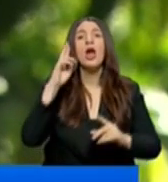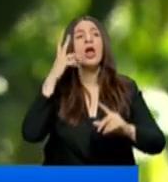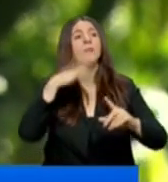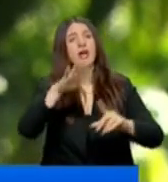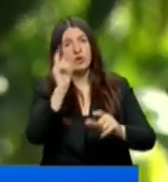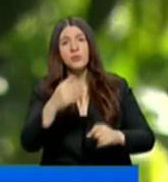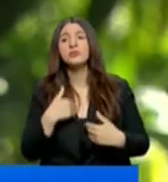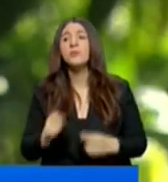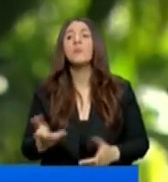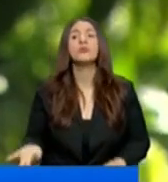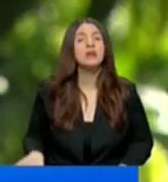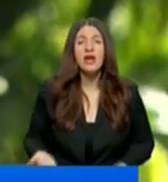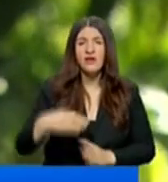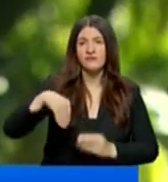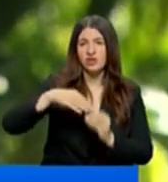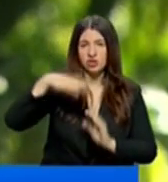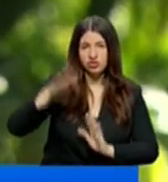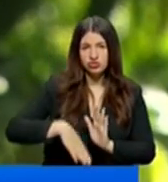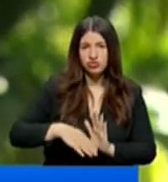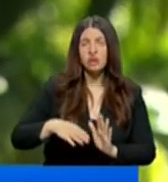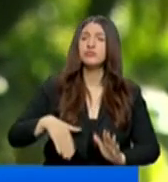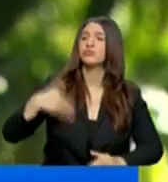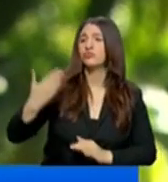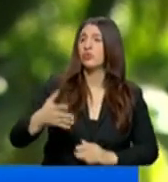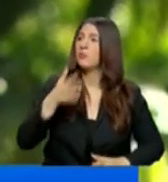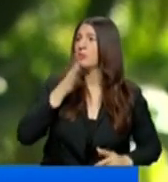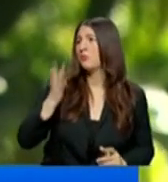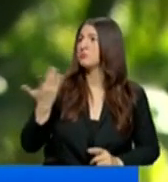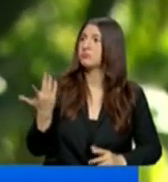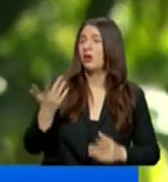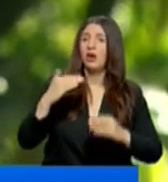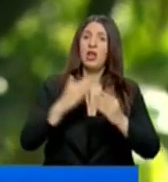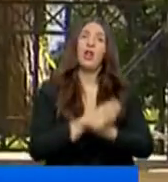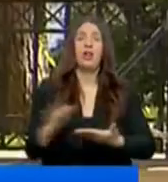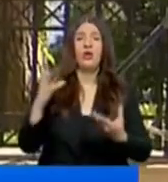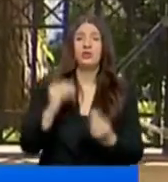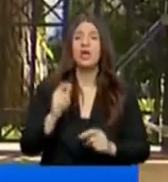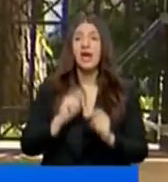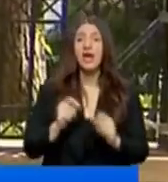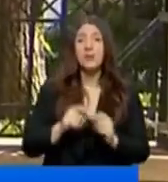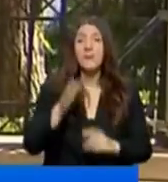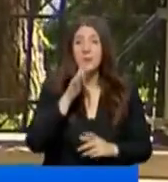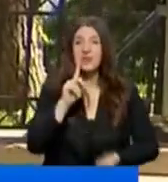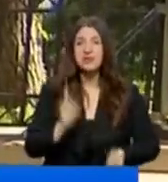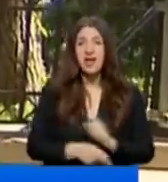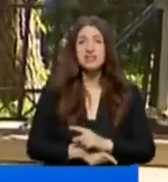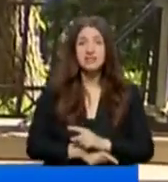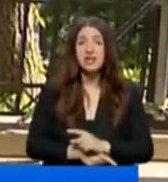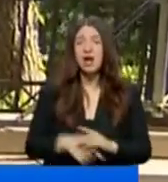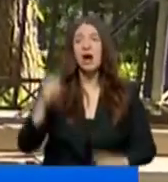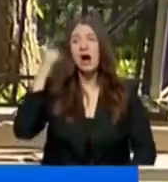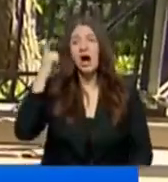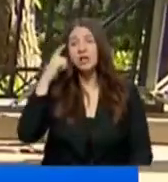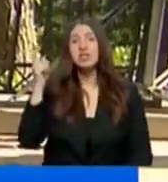yapamıyoruz? Faizler inecek. Ondan sonra bilmem istikrar sağlanacak. Ekonomi biliminin tam tersine,